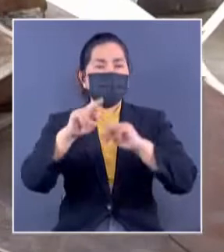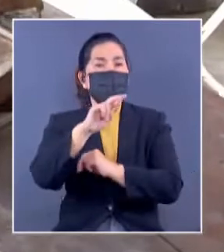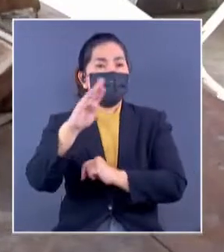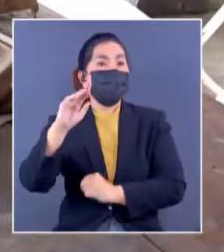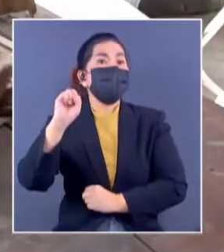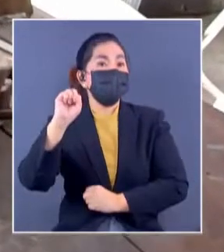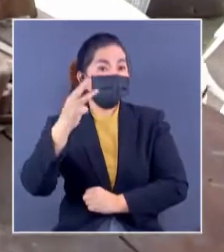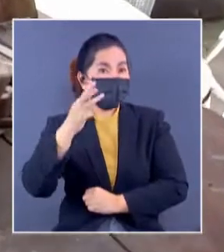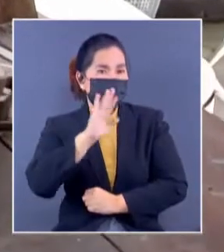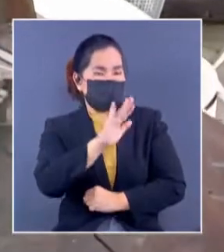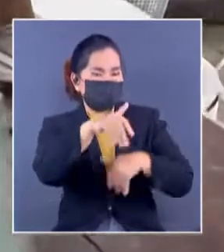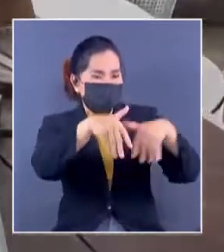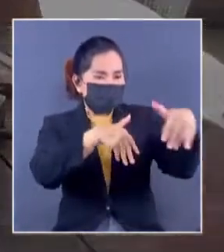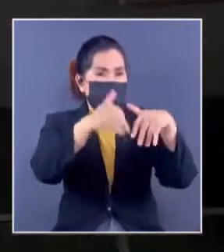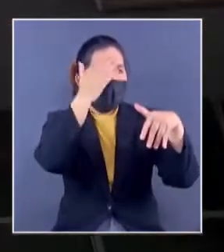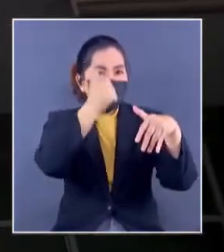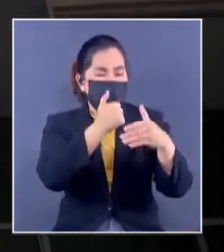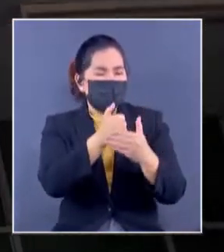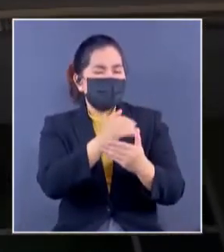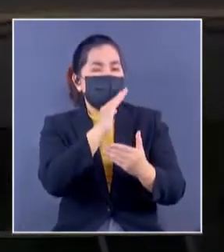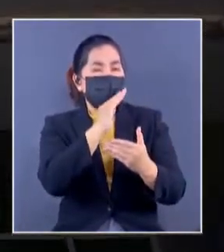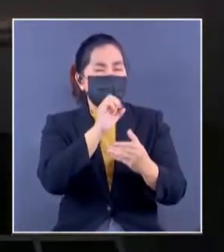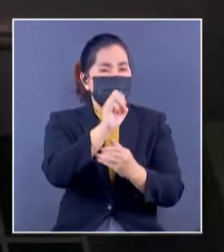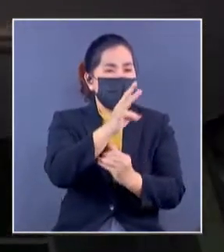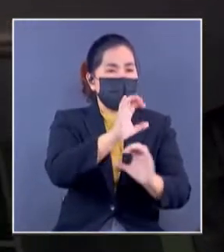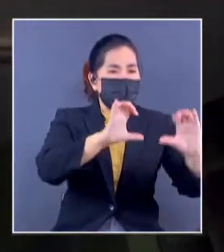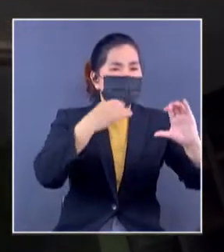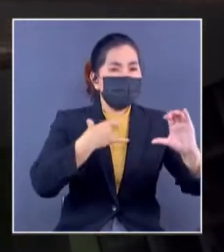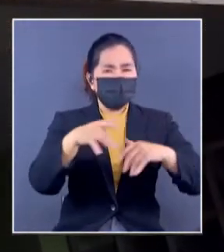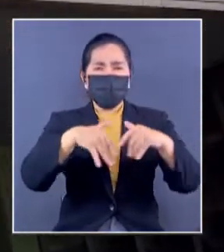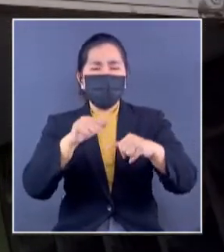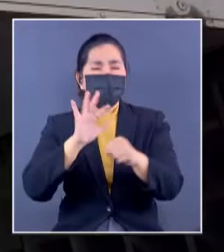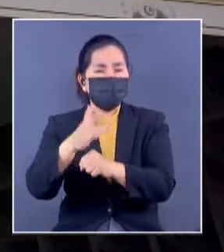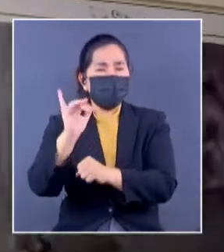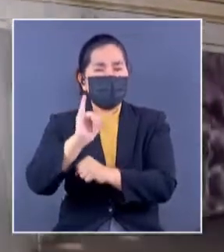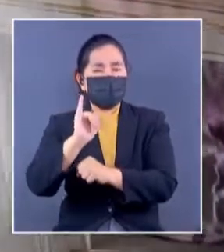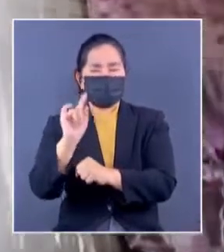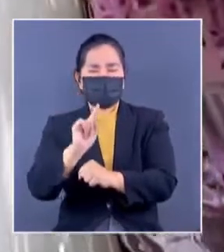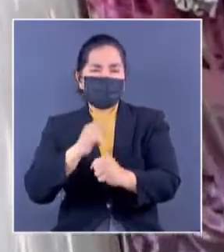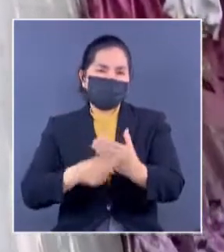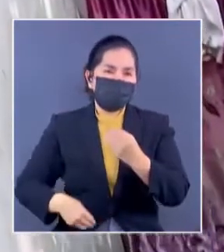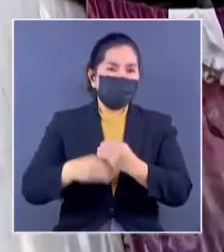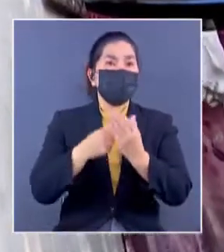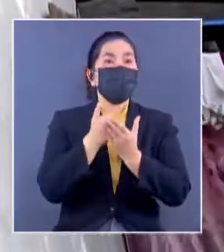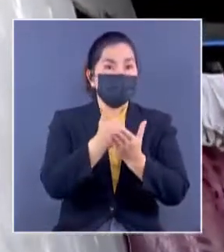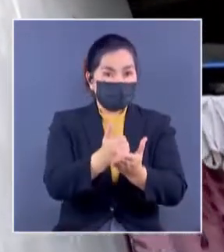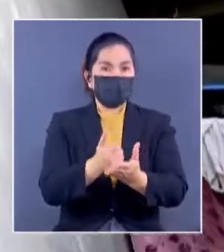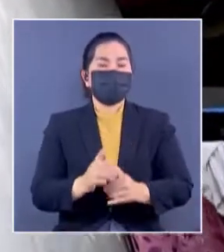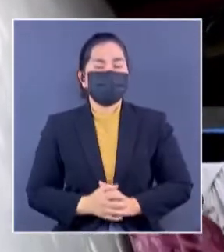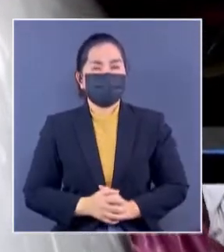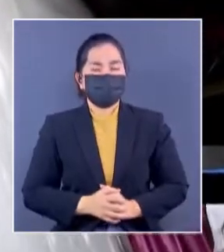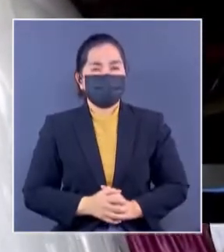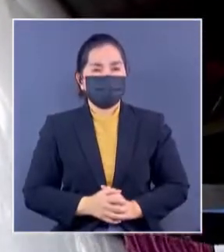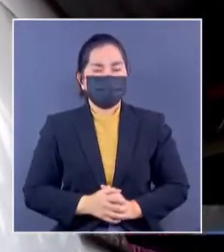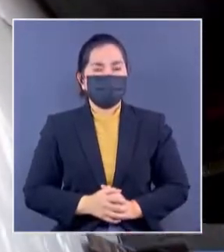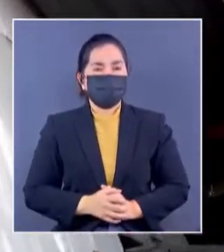การของชุมชนในการไปเติมเต็มกับสวัสดิการของรัฐหรือว่าสวัสดิการสังคมที่ได้รัฐเนี่ยได้ดูแลพี่น้